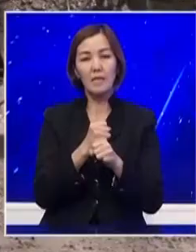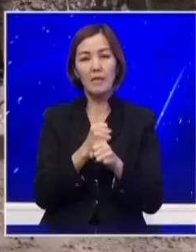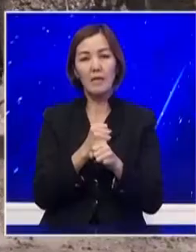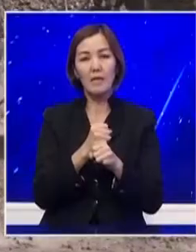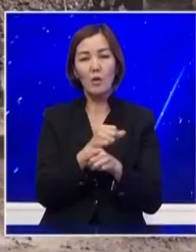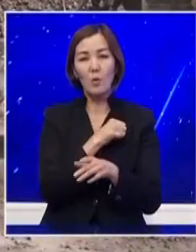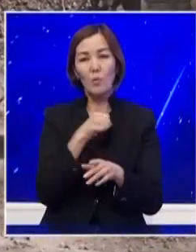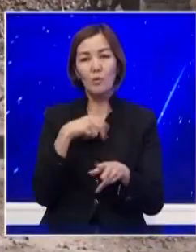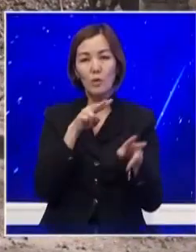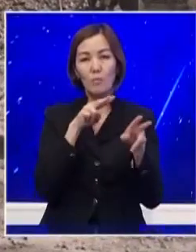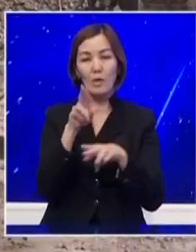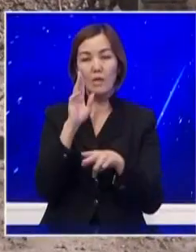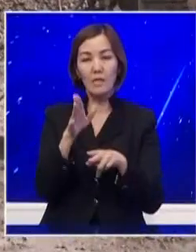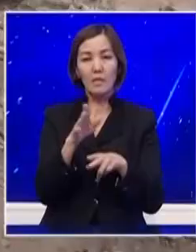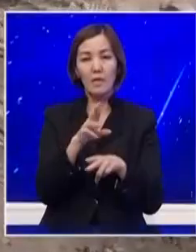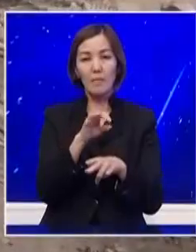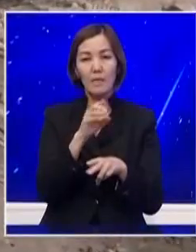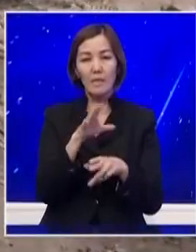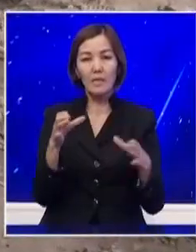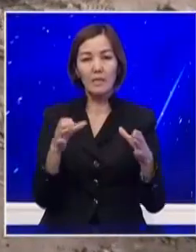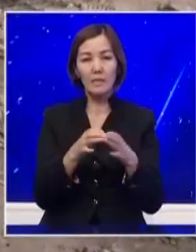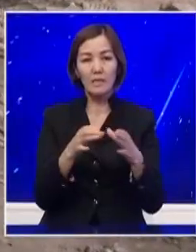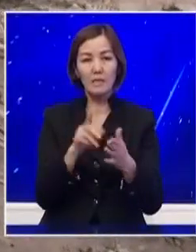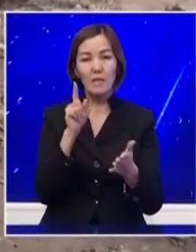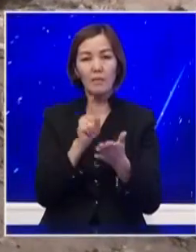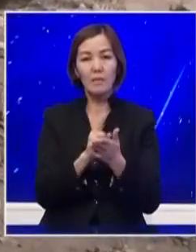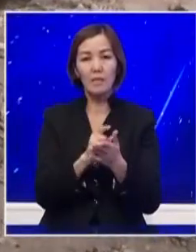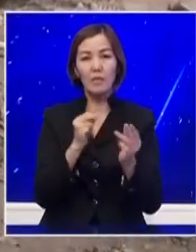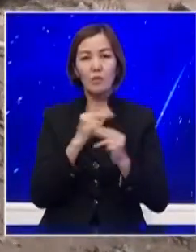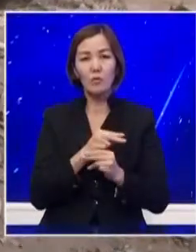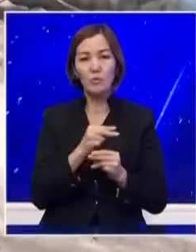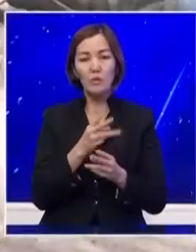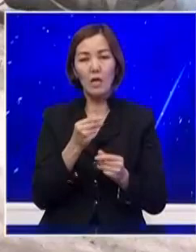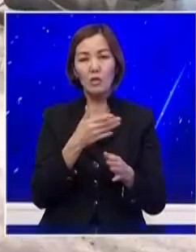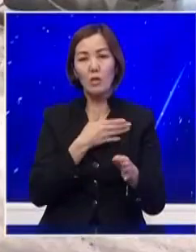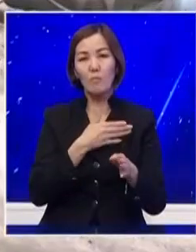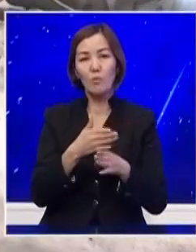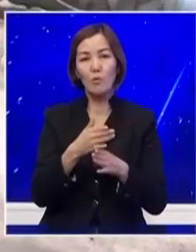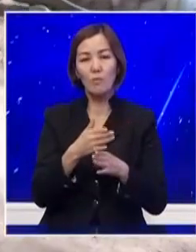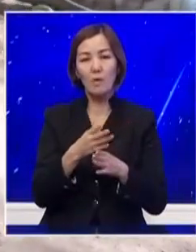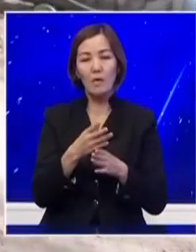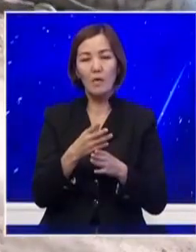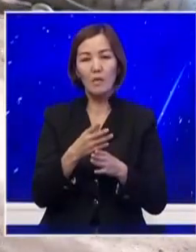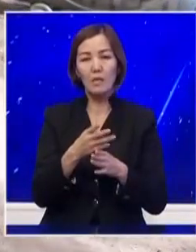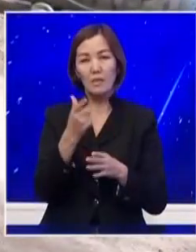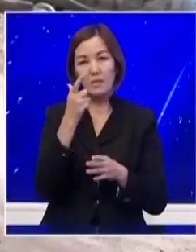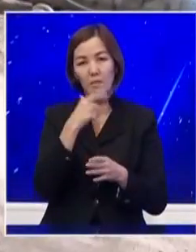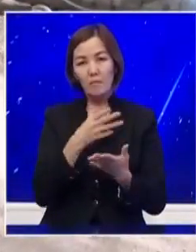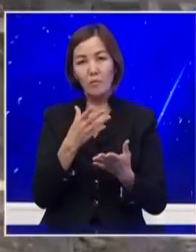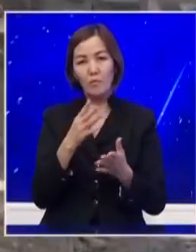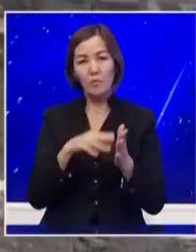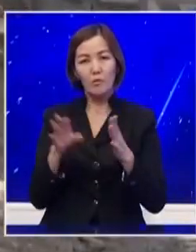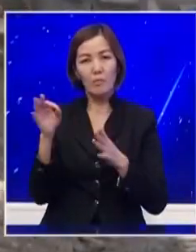ведомство бақылауында. Бүгінде Монолит серіктестігі міндеттелген жұмысты өз қаражаты есебінен жүргізіп жатыр.